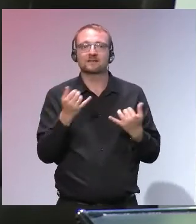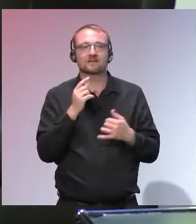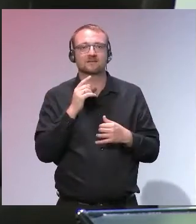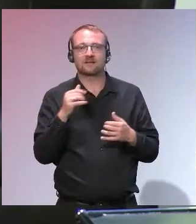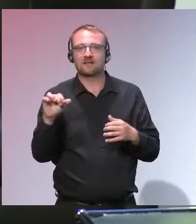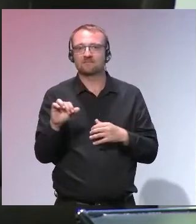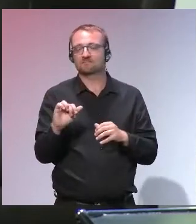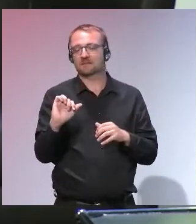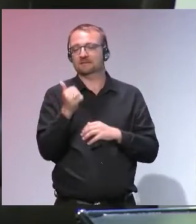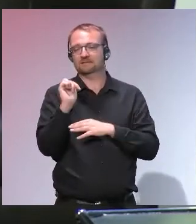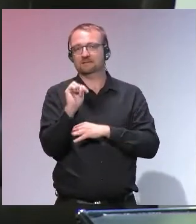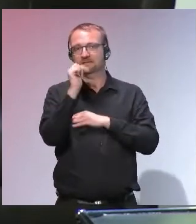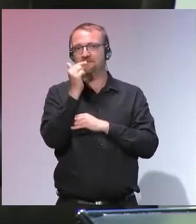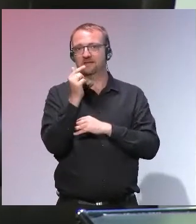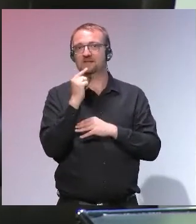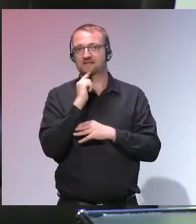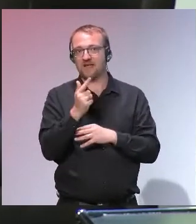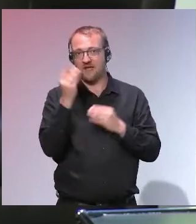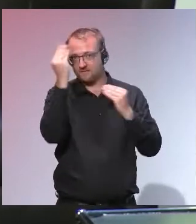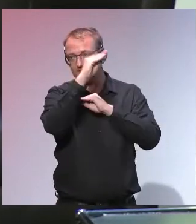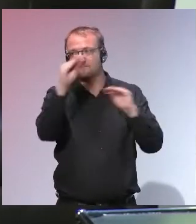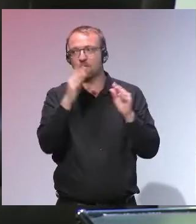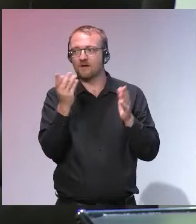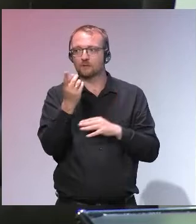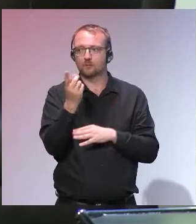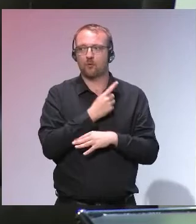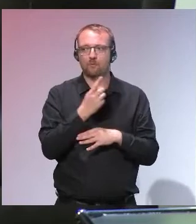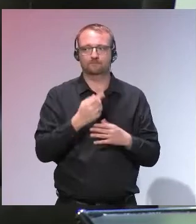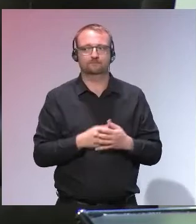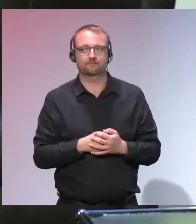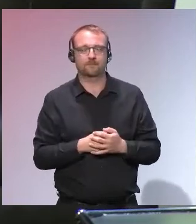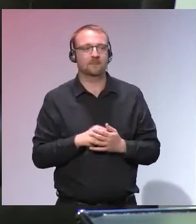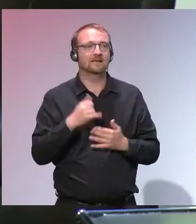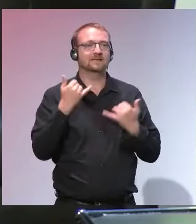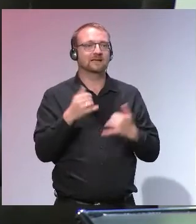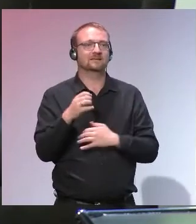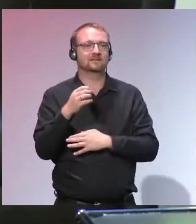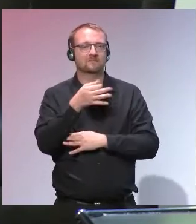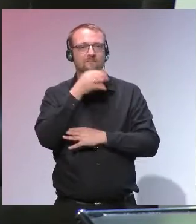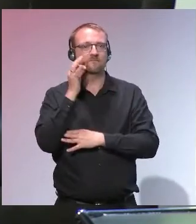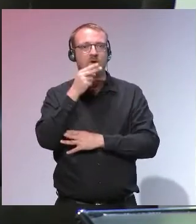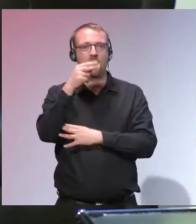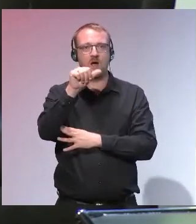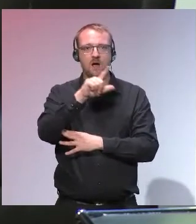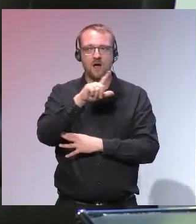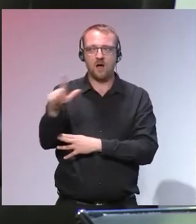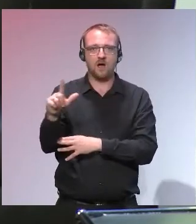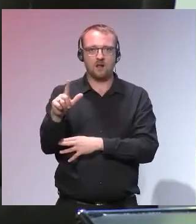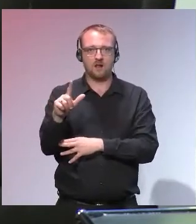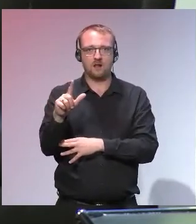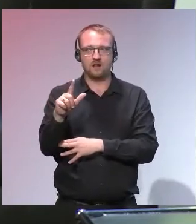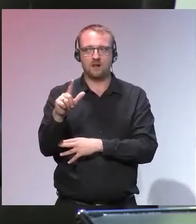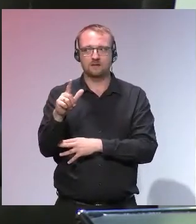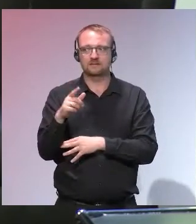zu dürfen. Es ist zunächst hier auf der Bühne Lisbeth Hall. Sie ist Senior Advisor Environmental Public